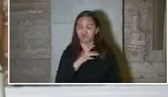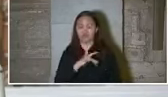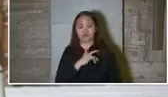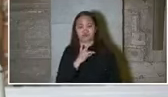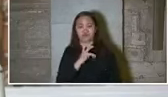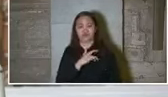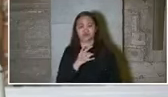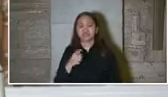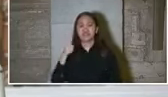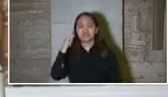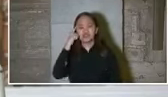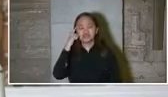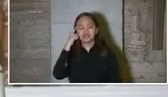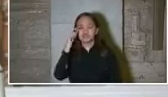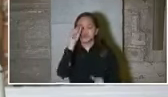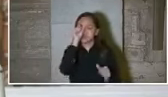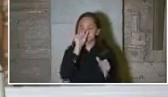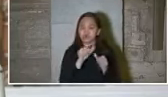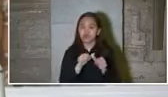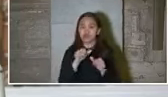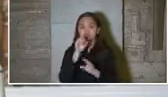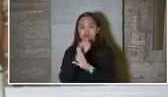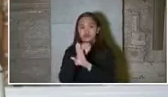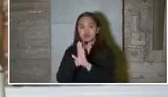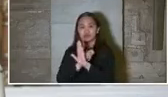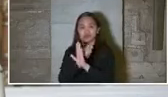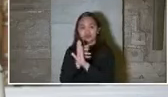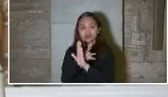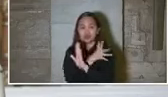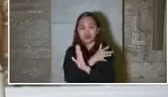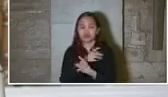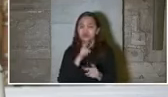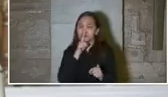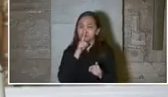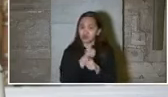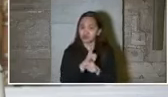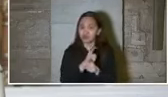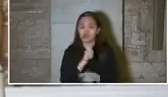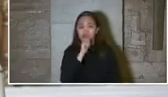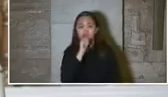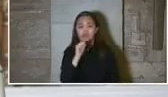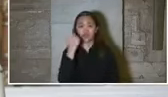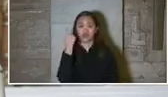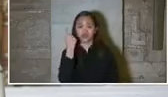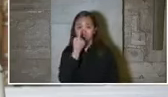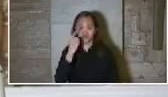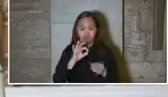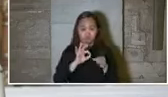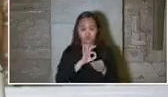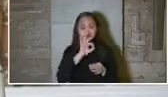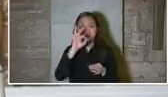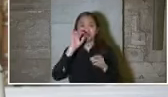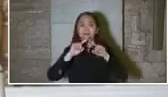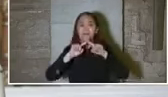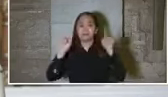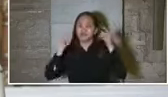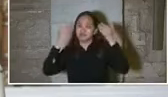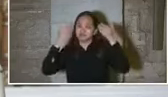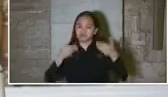I think the reminder in the Old Testament is true, not only spiritually, but even